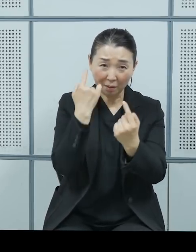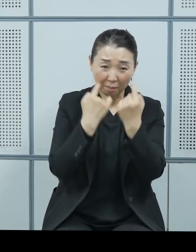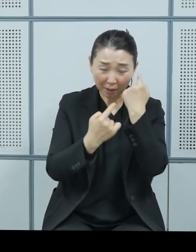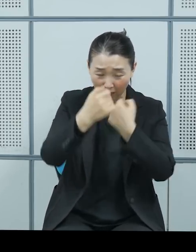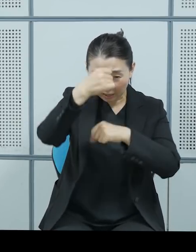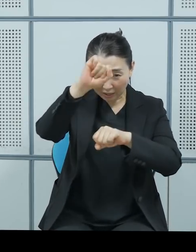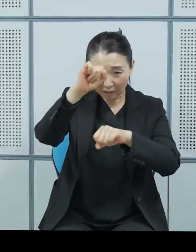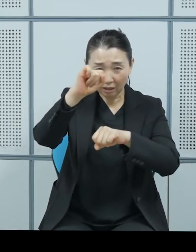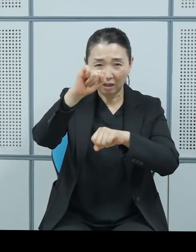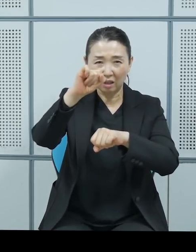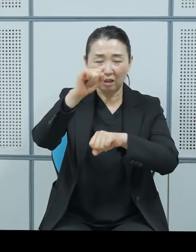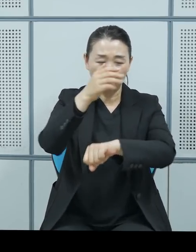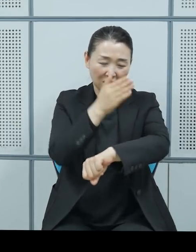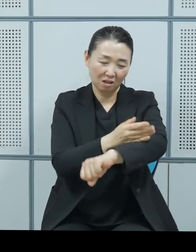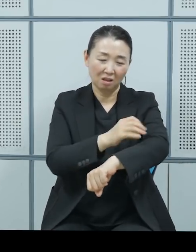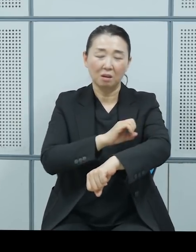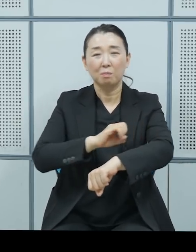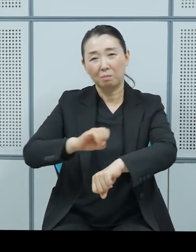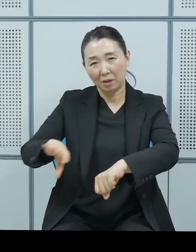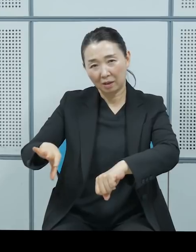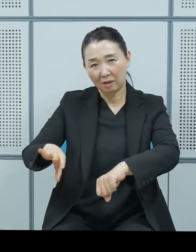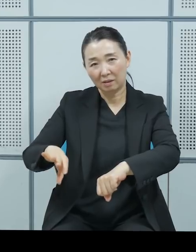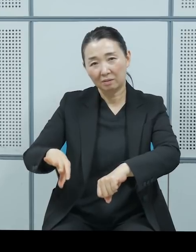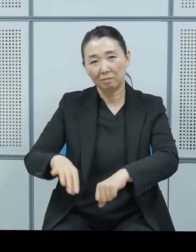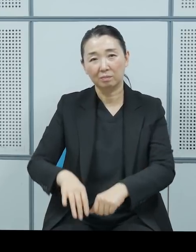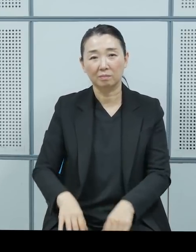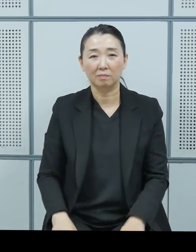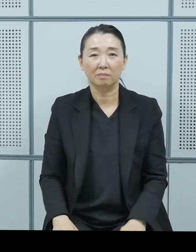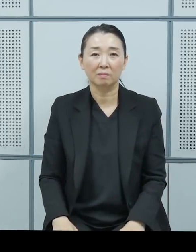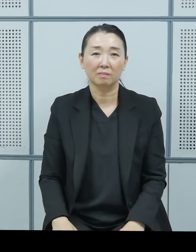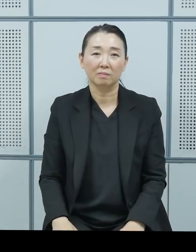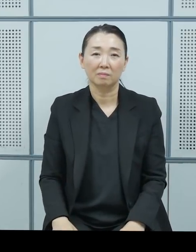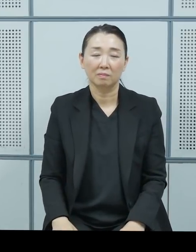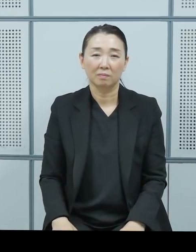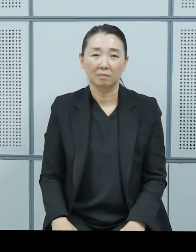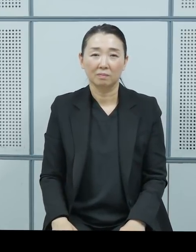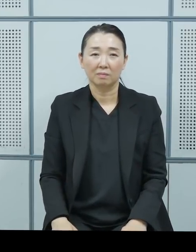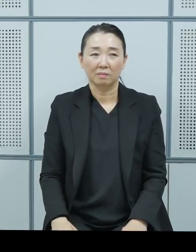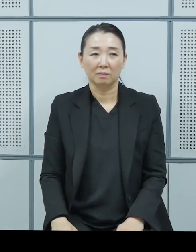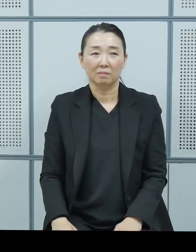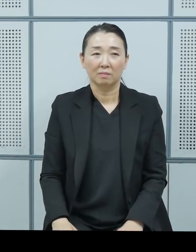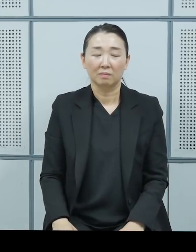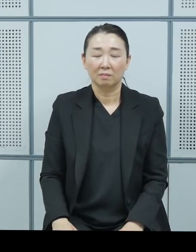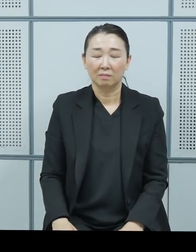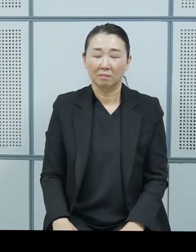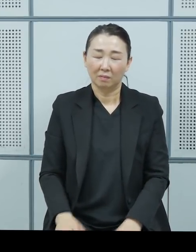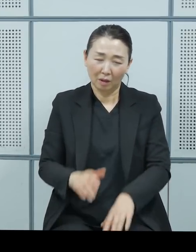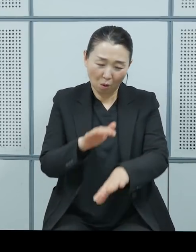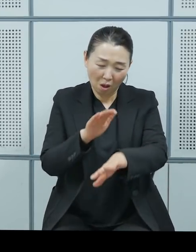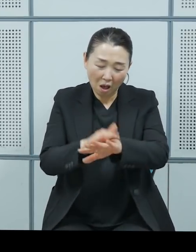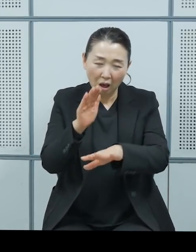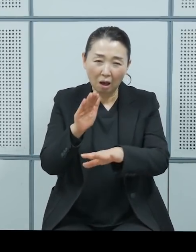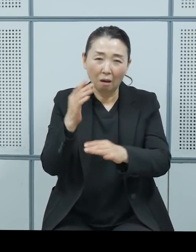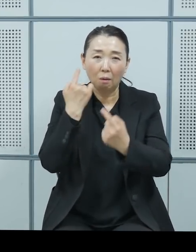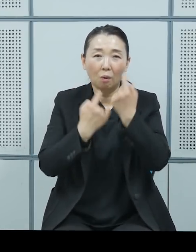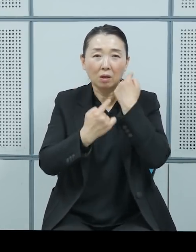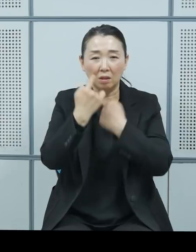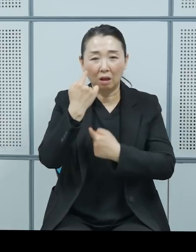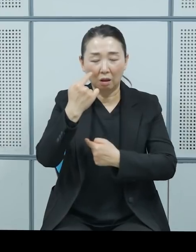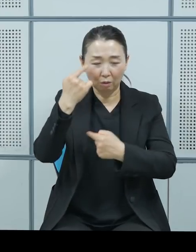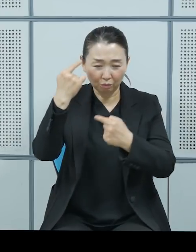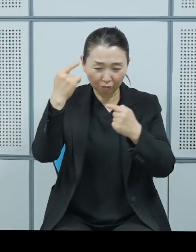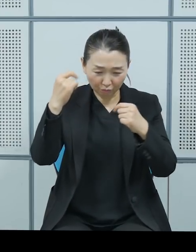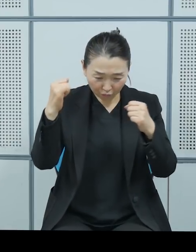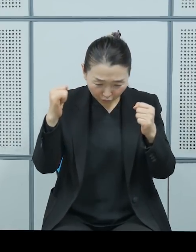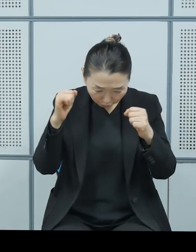인해서 다리를 잃었죠. 아예 절단하신 예. 거고요. 화상을 화상 부위가 식고 나니까